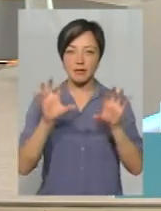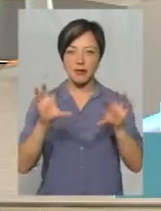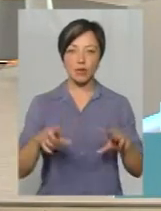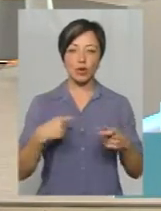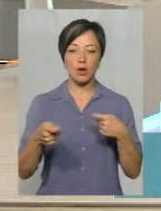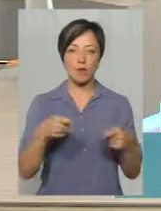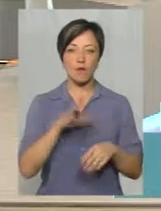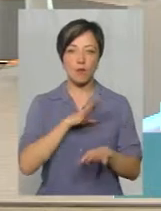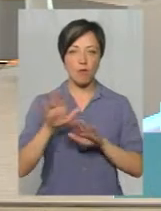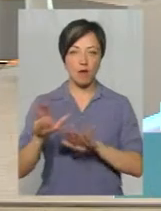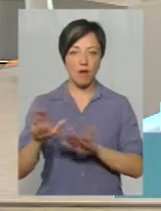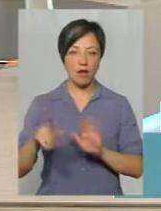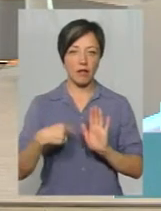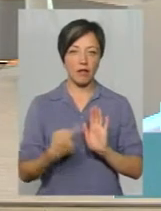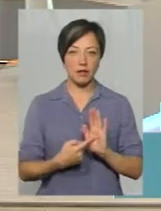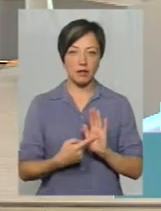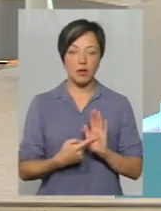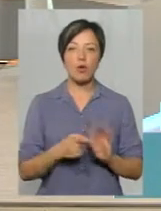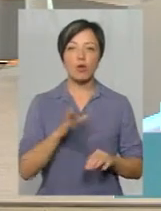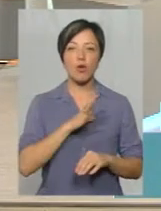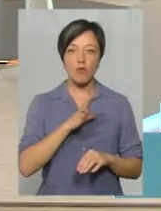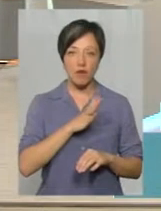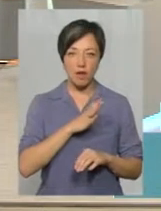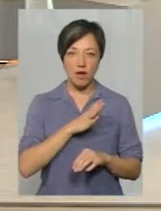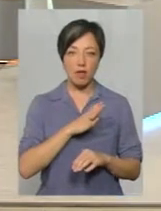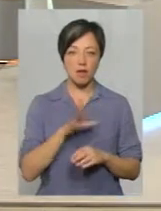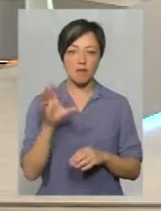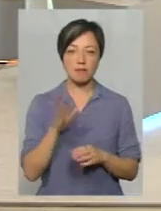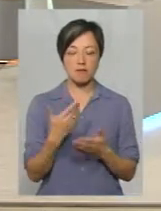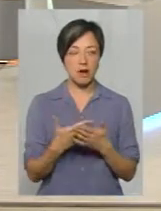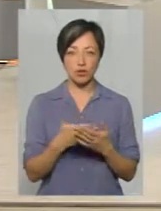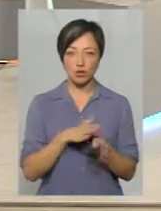вже побували? Побували вже, можна сказати, майже у всіх.